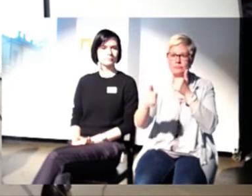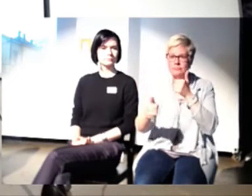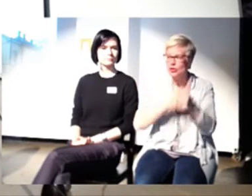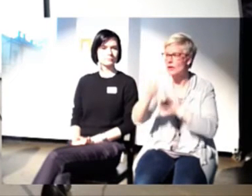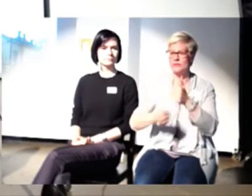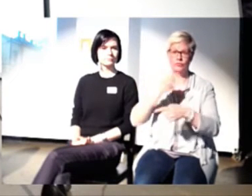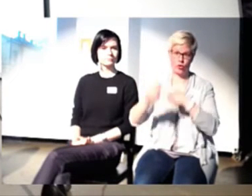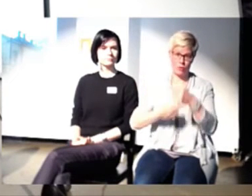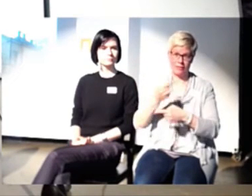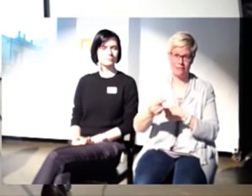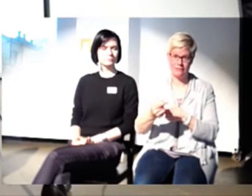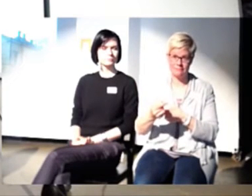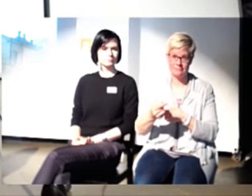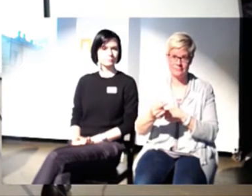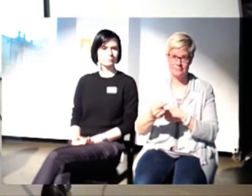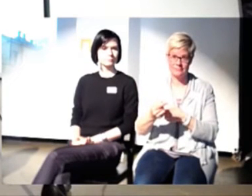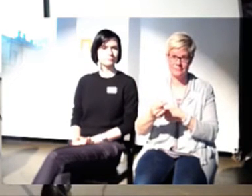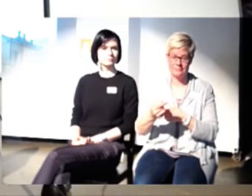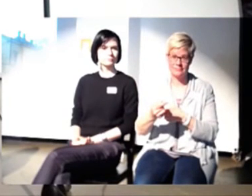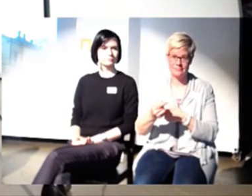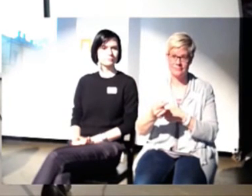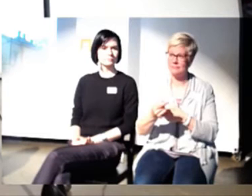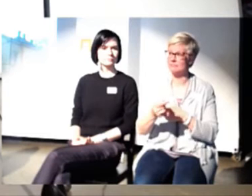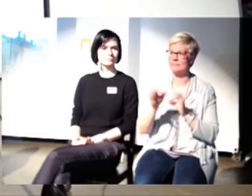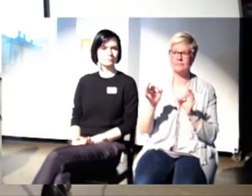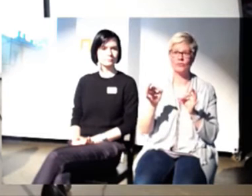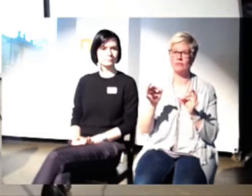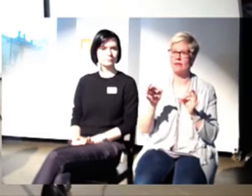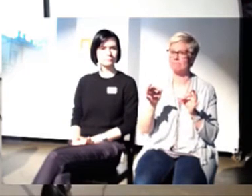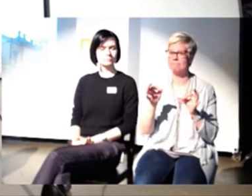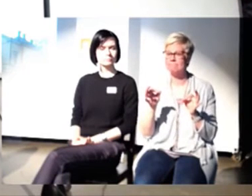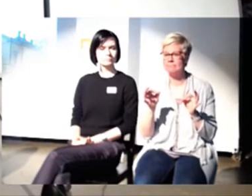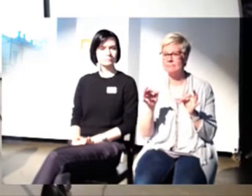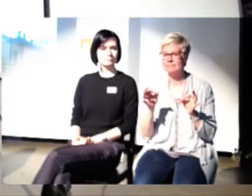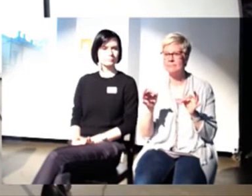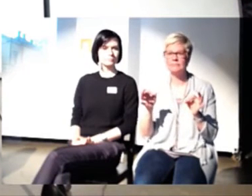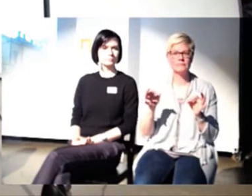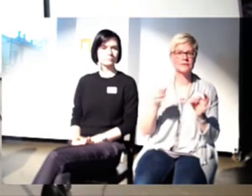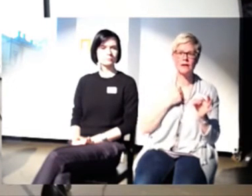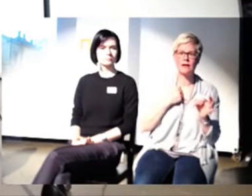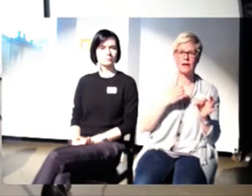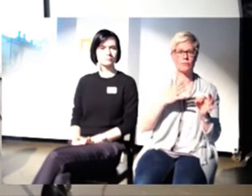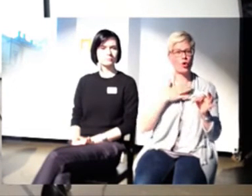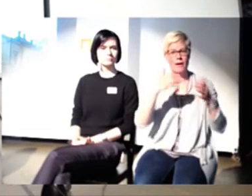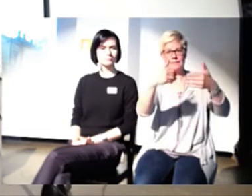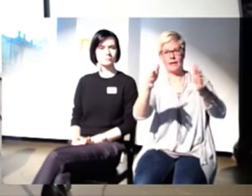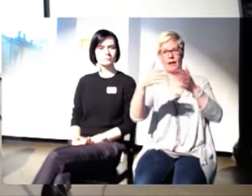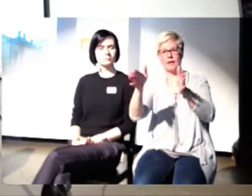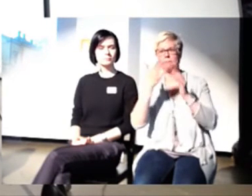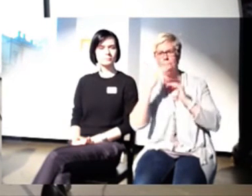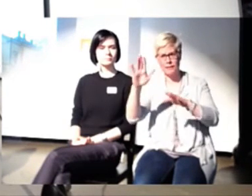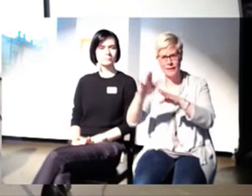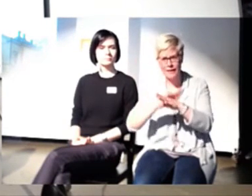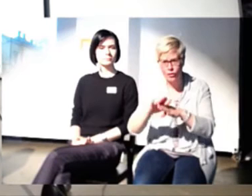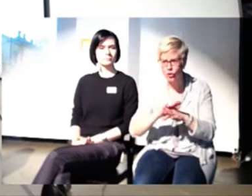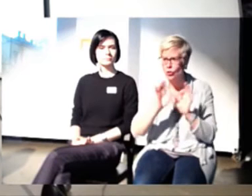ja että saataisiin niinku mahdollisesti niinku nämä tilat paremmin käyttöön nimenomaan ihmisille, joilla